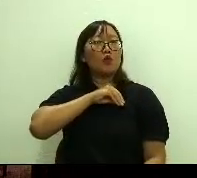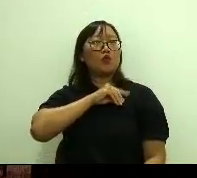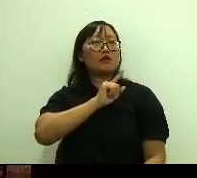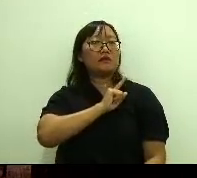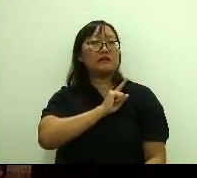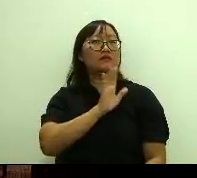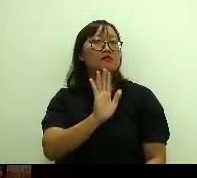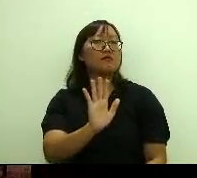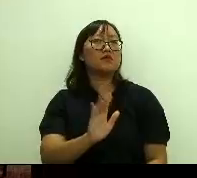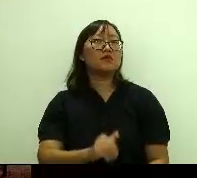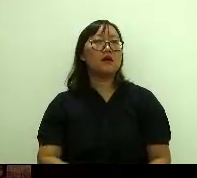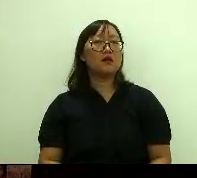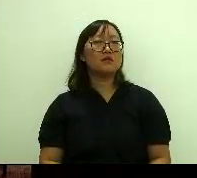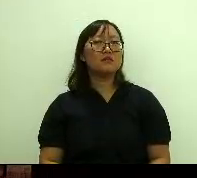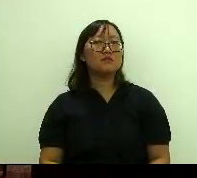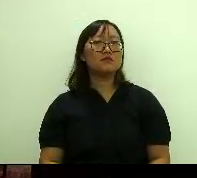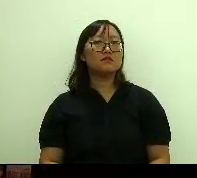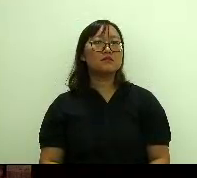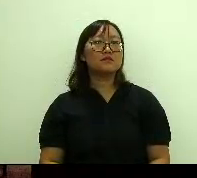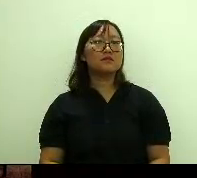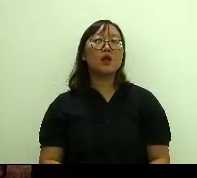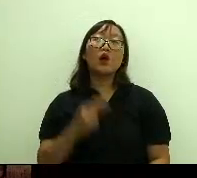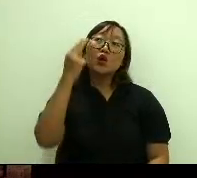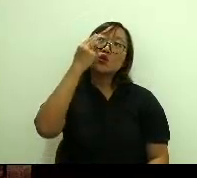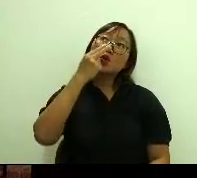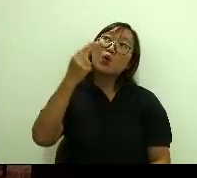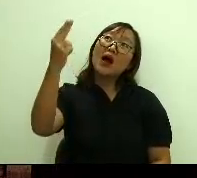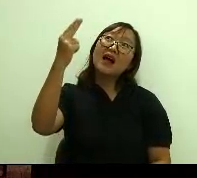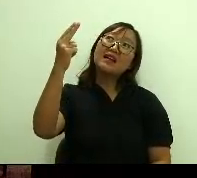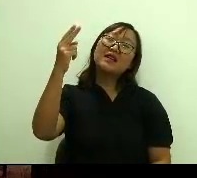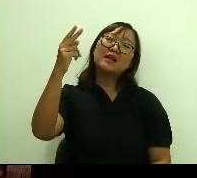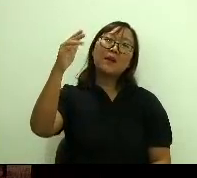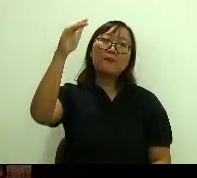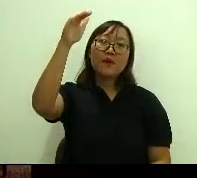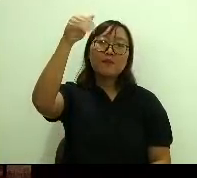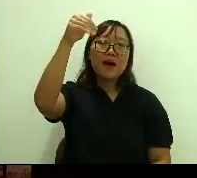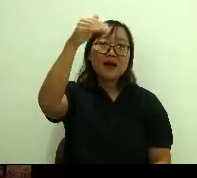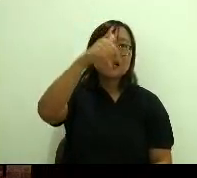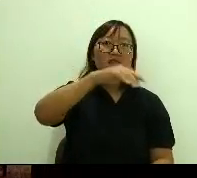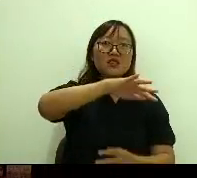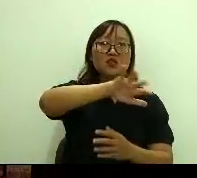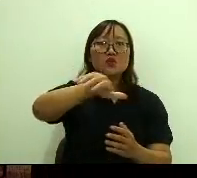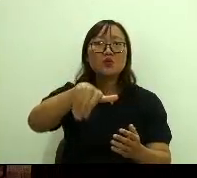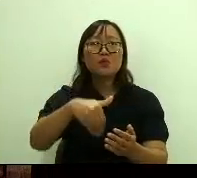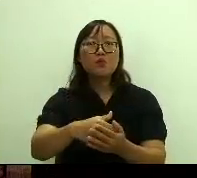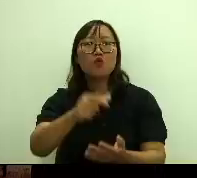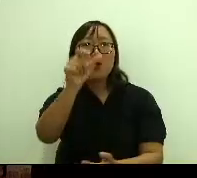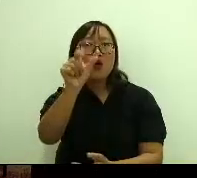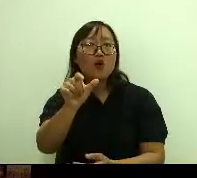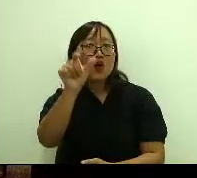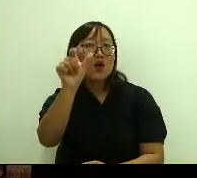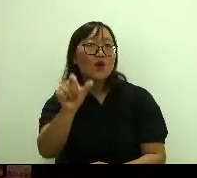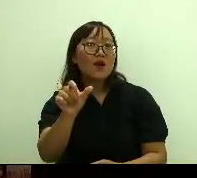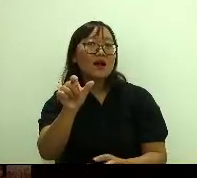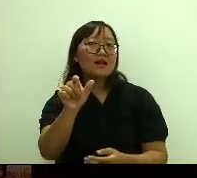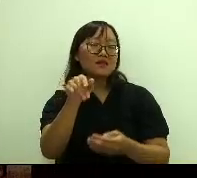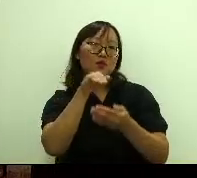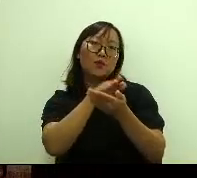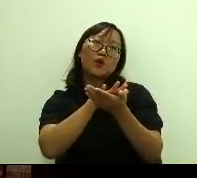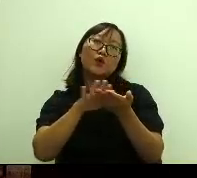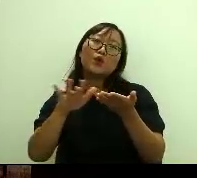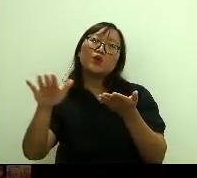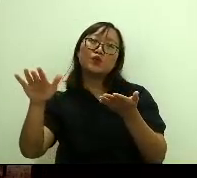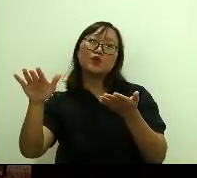Tuhan memanggil semua orang pada kekudusan, dan mereka yang menanggapi panggilan dikembalikan